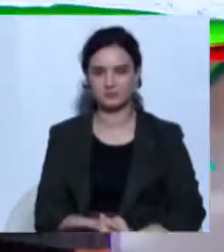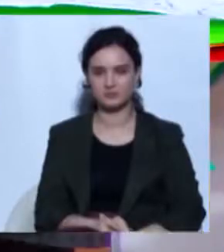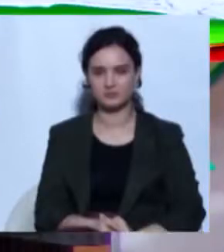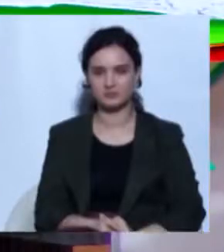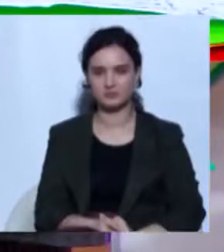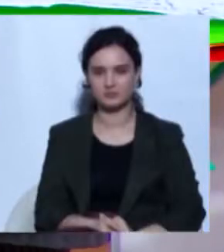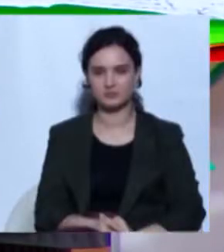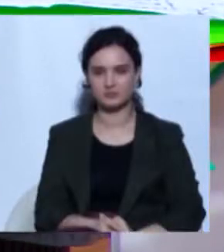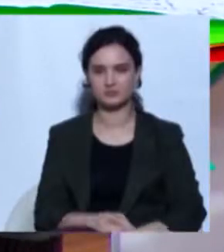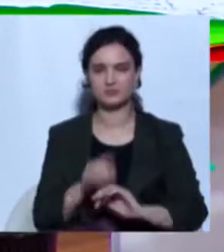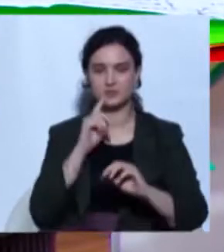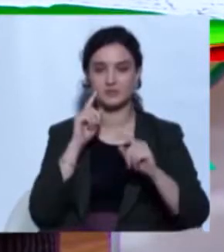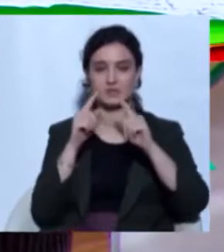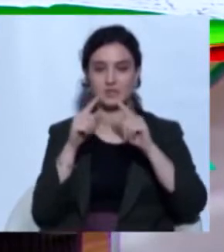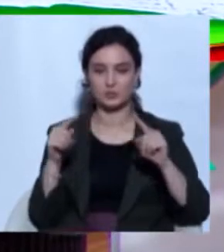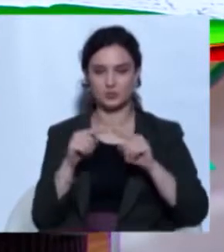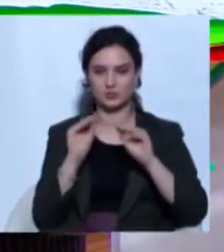და მწვანე სამკუთხედი.